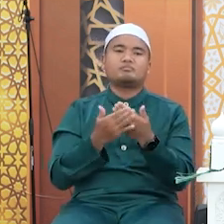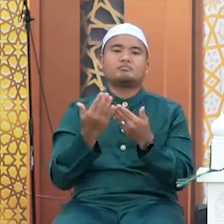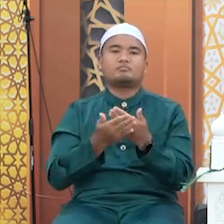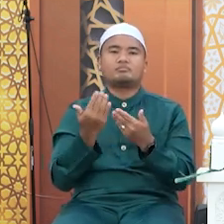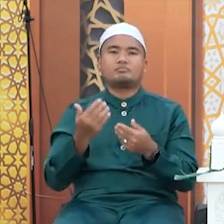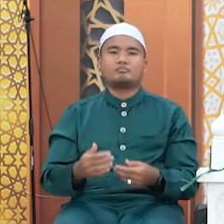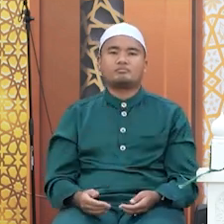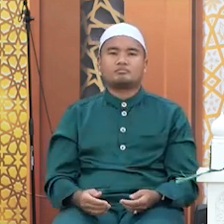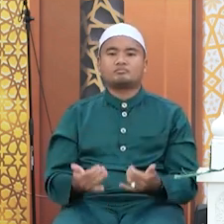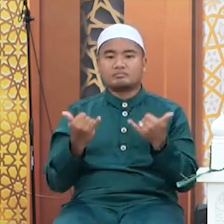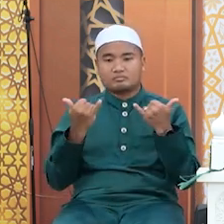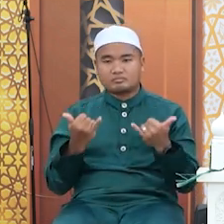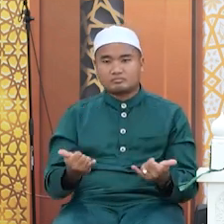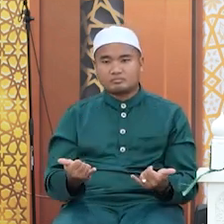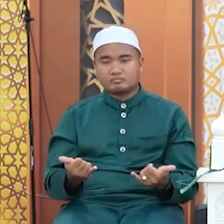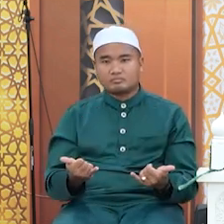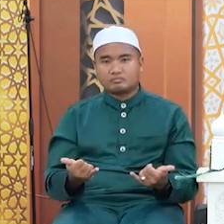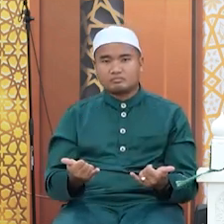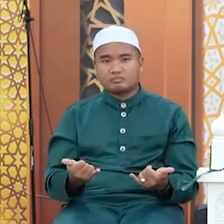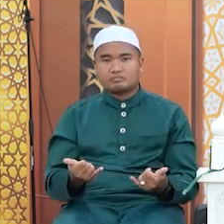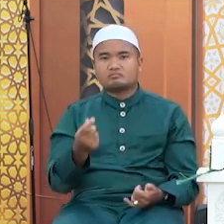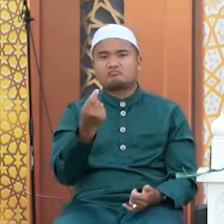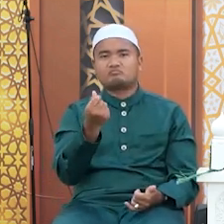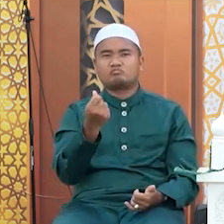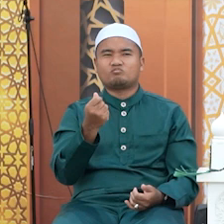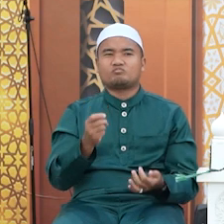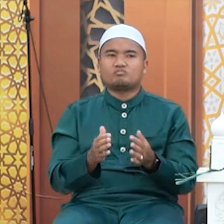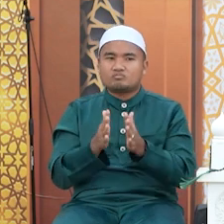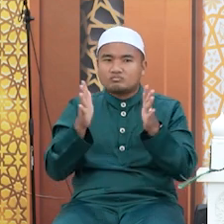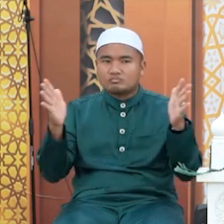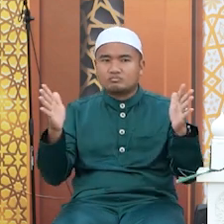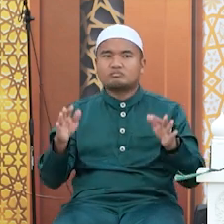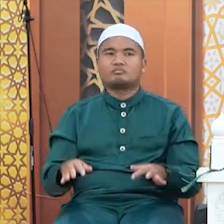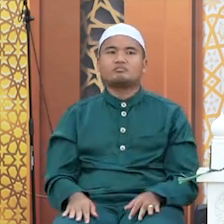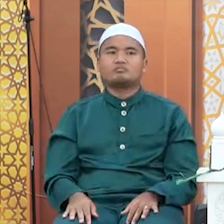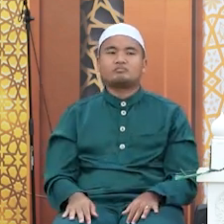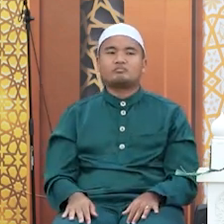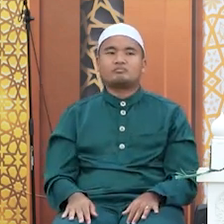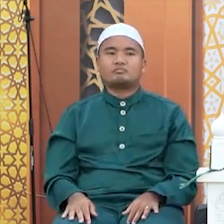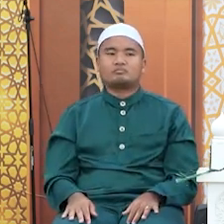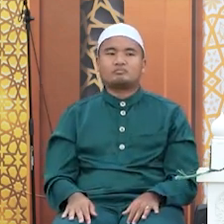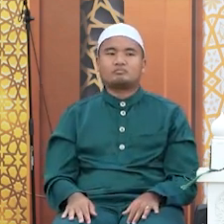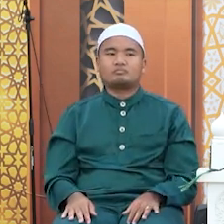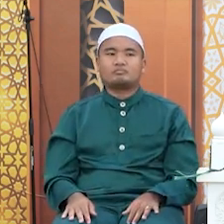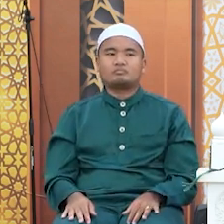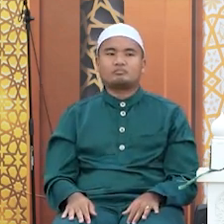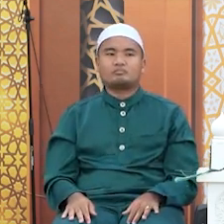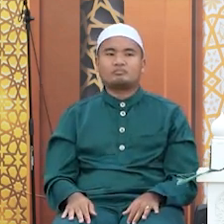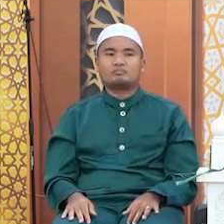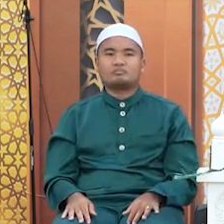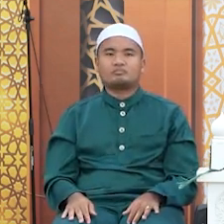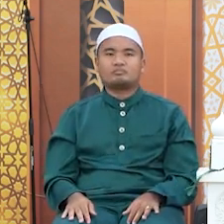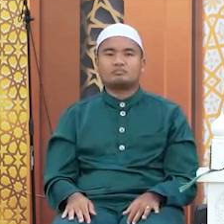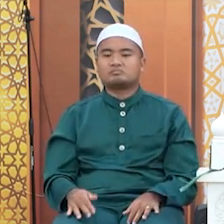Sekarang ni pula harga pula Masya Allah naik. Haji ni dia macam korban tau. Dia tak naik. Setiap tahun tu RM50